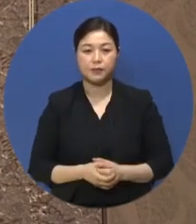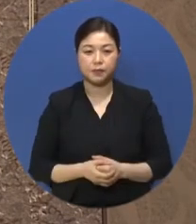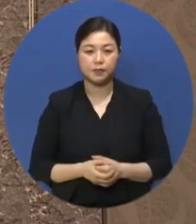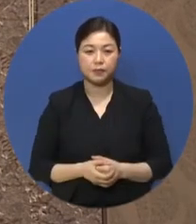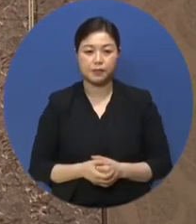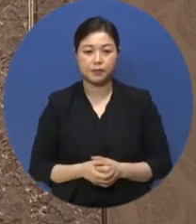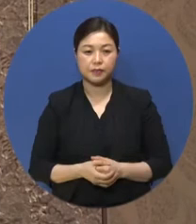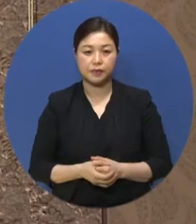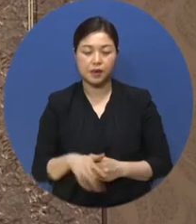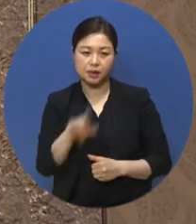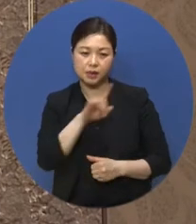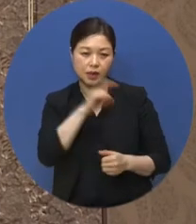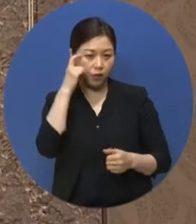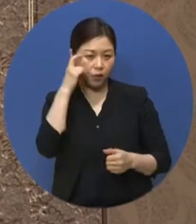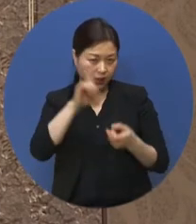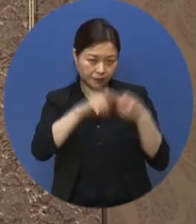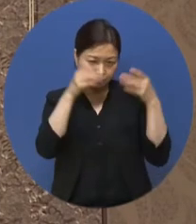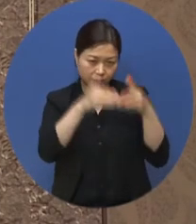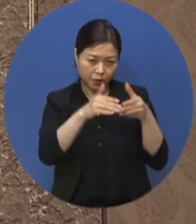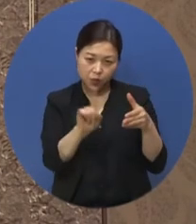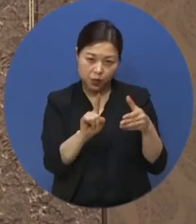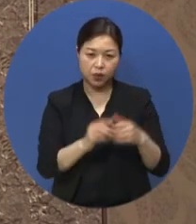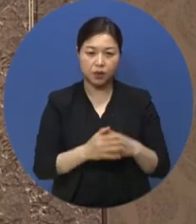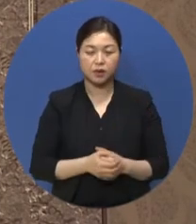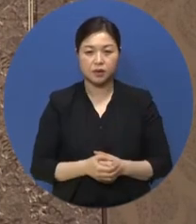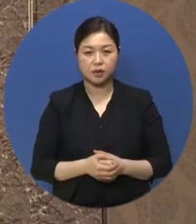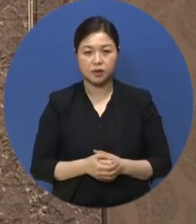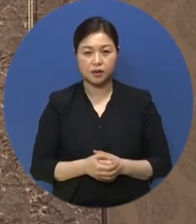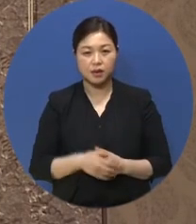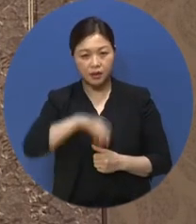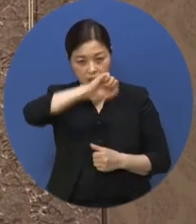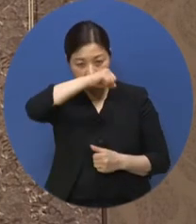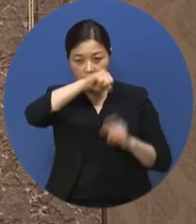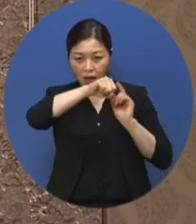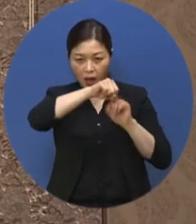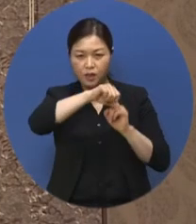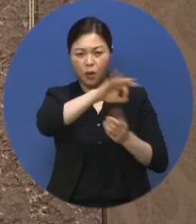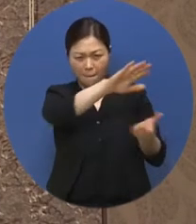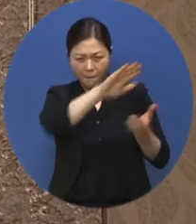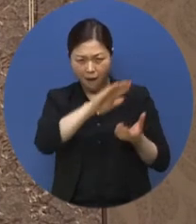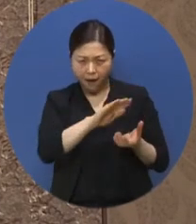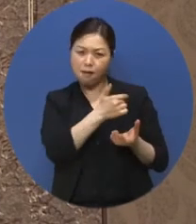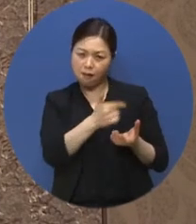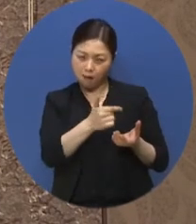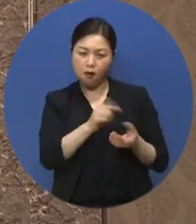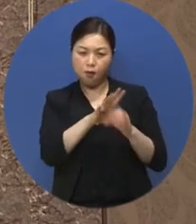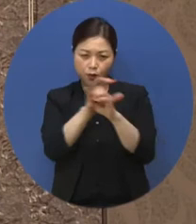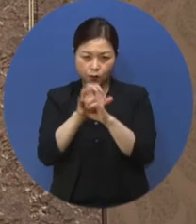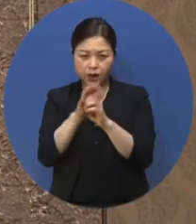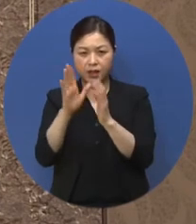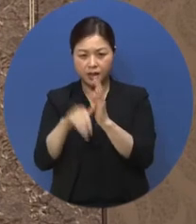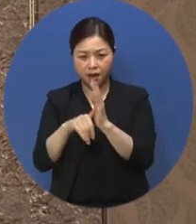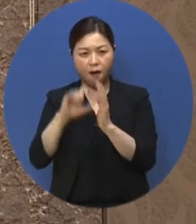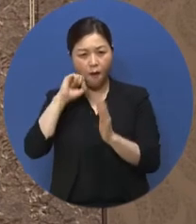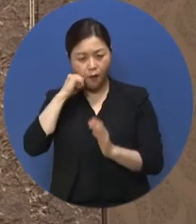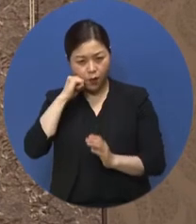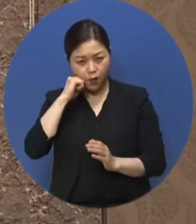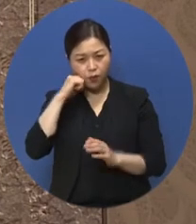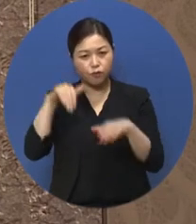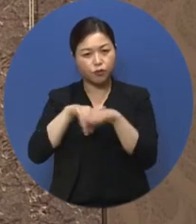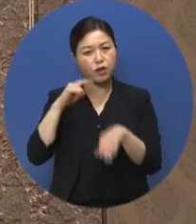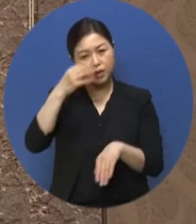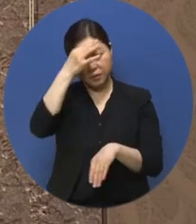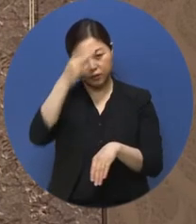제일 저희가 중점으로 하고자 하는 일은 예산을 좀 많이 받아서 그 코로나 시대에 어려운